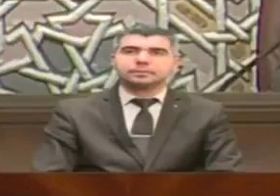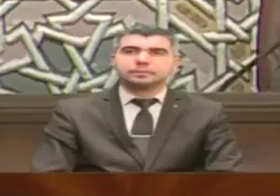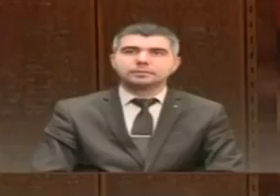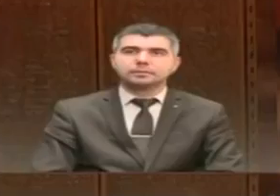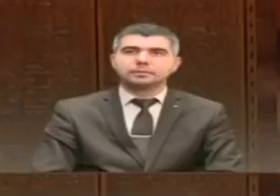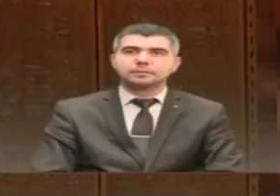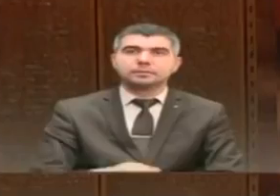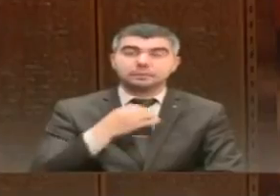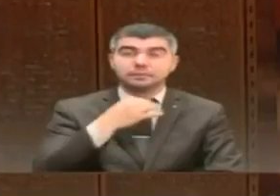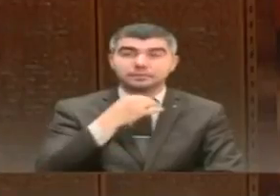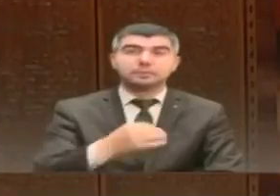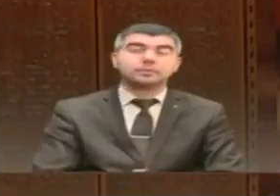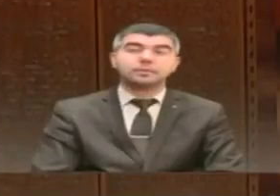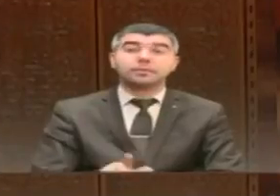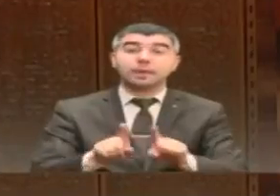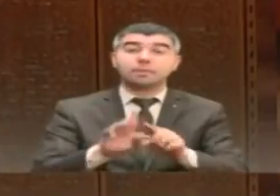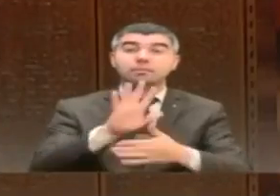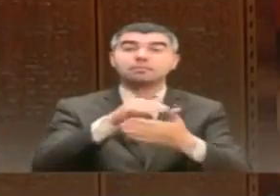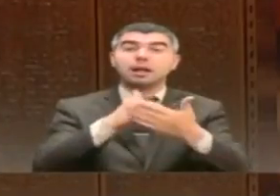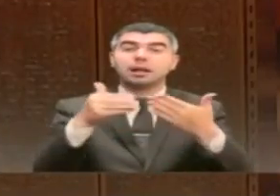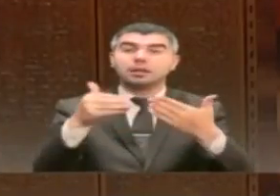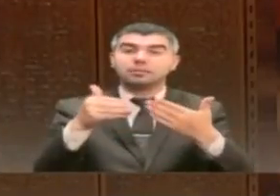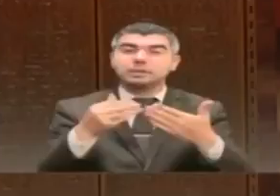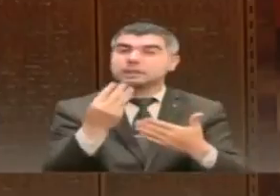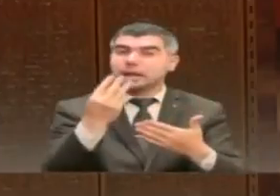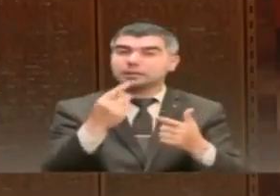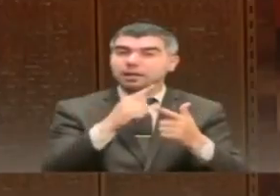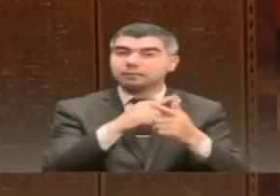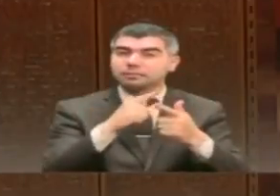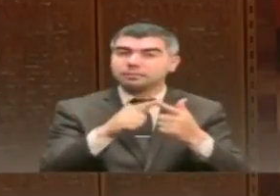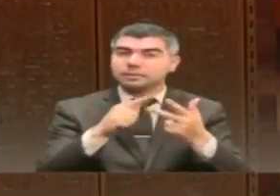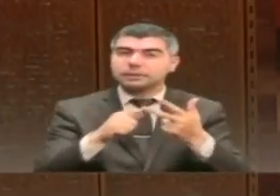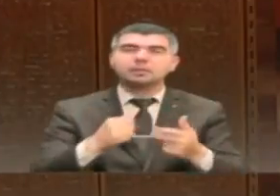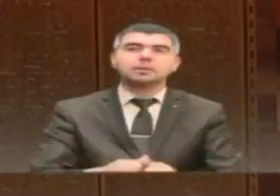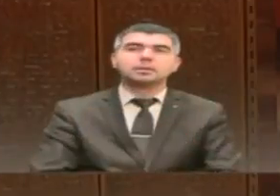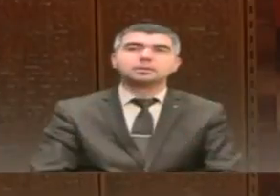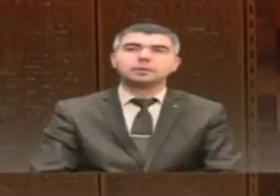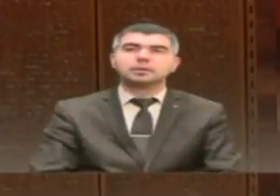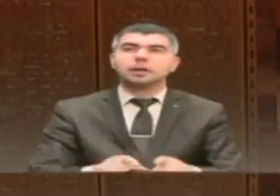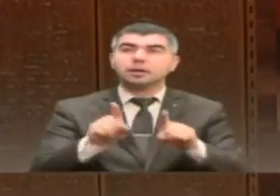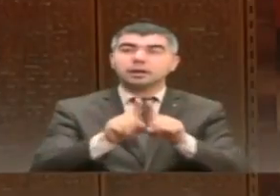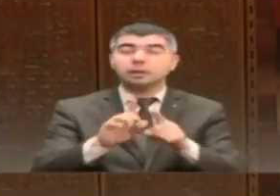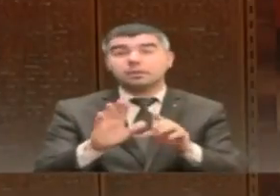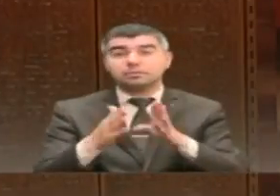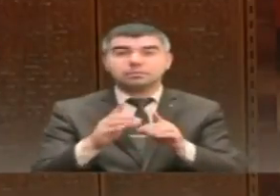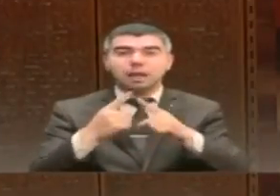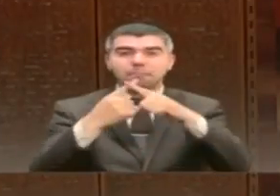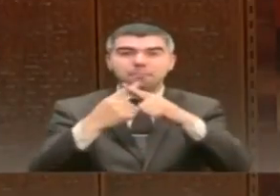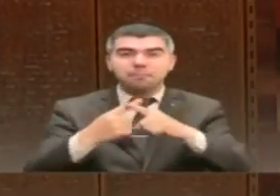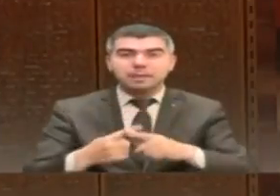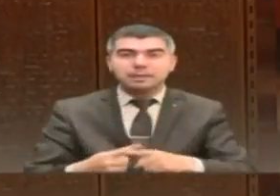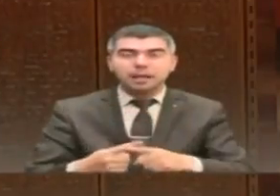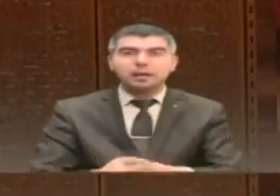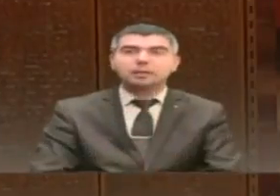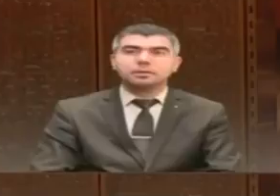أنا قلت بأنه دارت برامج، كاين ثلاثة البرامج اللي داروا وكلفوا الدولة خزينة